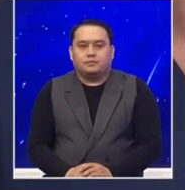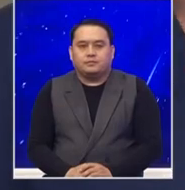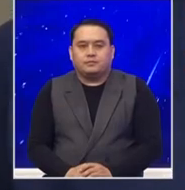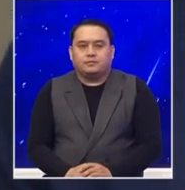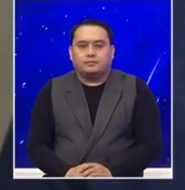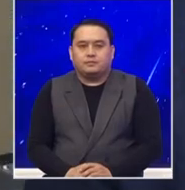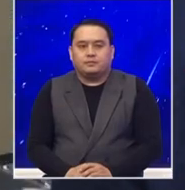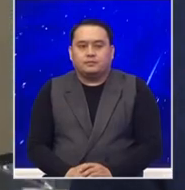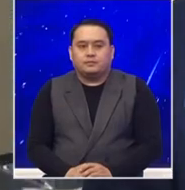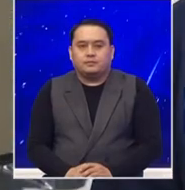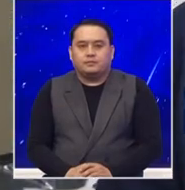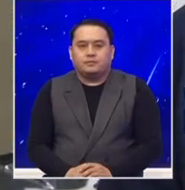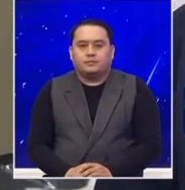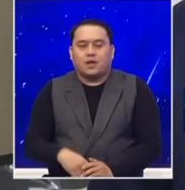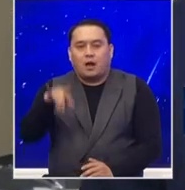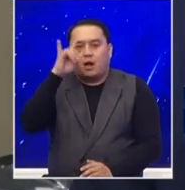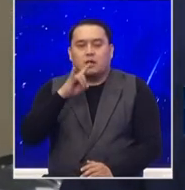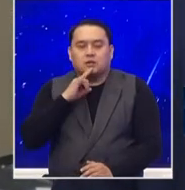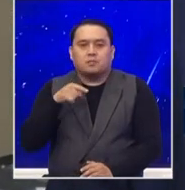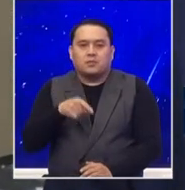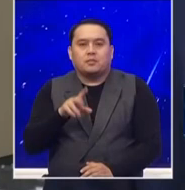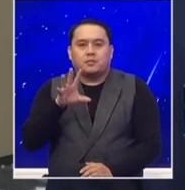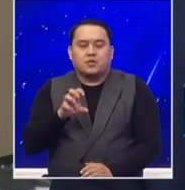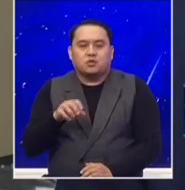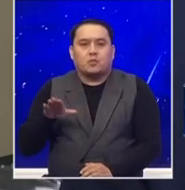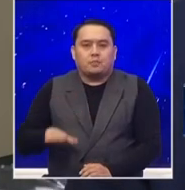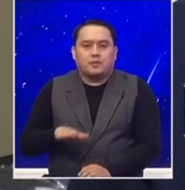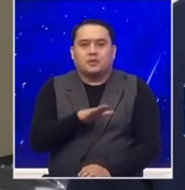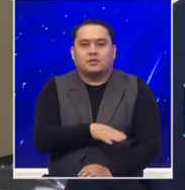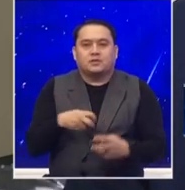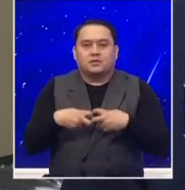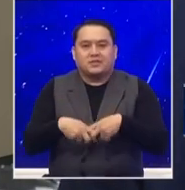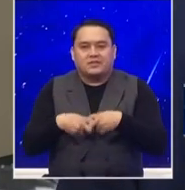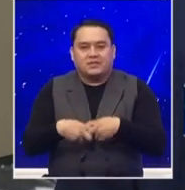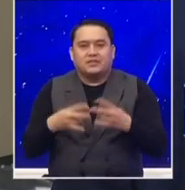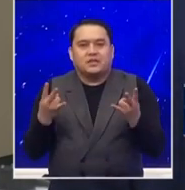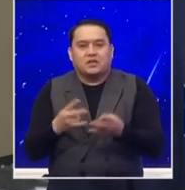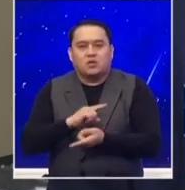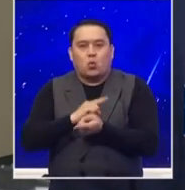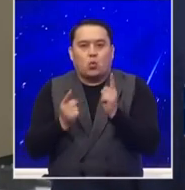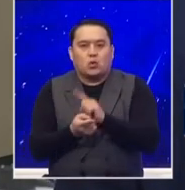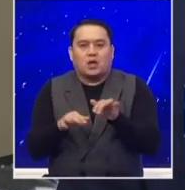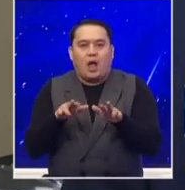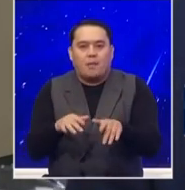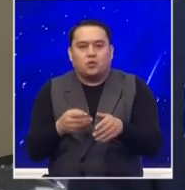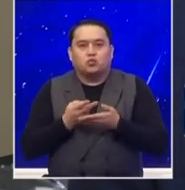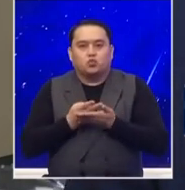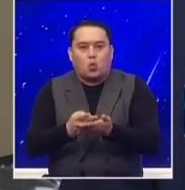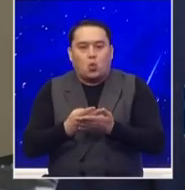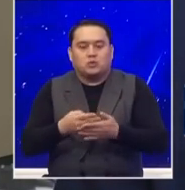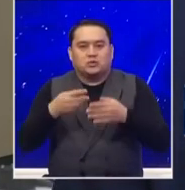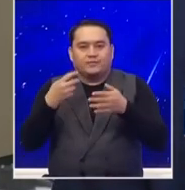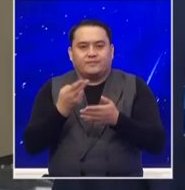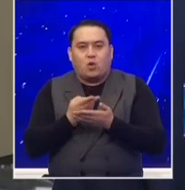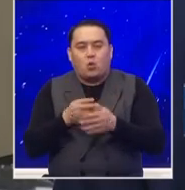Существует мировая статистика. Елімізде 1000 адамның ішінен біреуіне тізе буынын протездеу қажет. Эндопротездерді өзгерту үшін компьютерлік томографиялардың үлкен